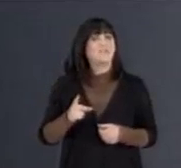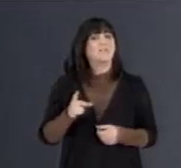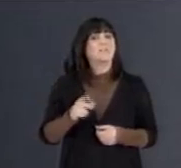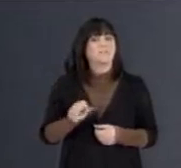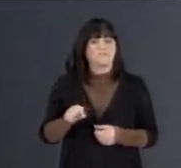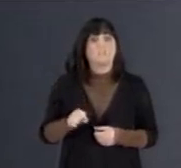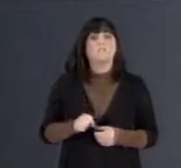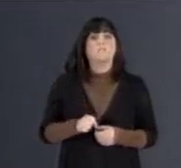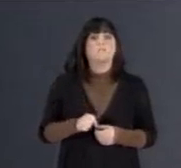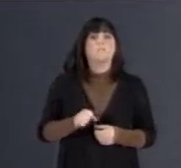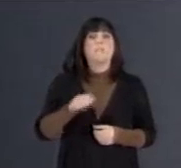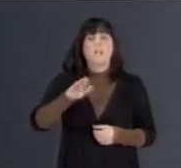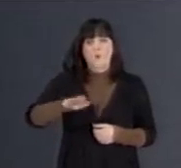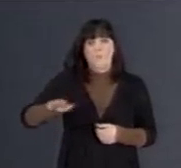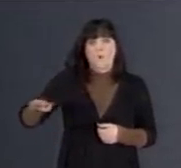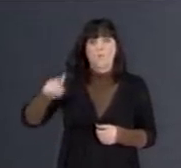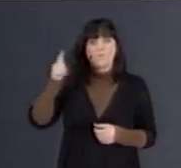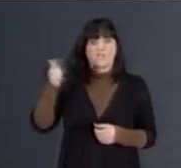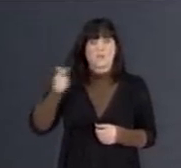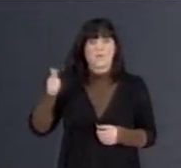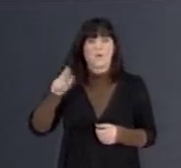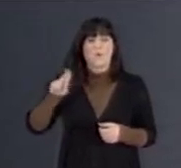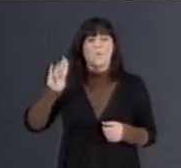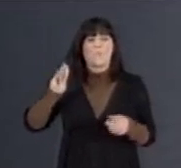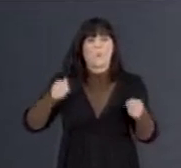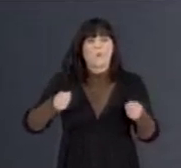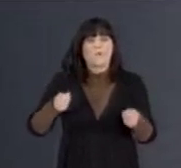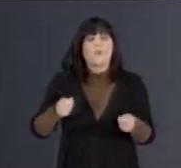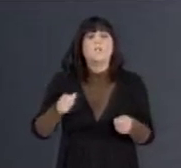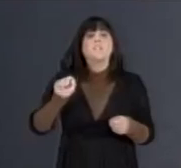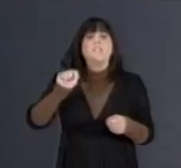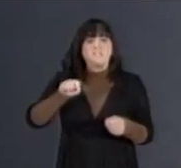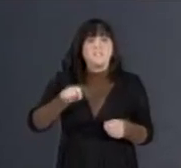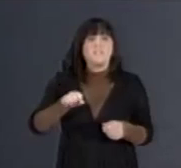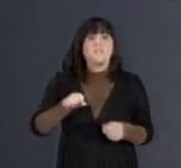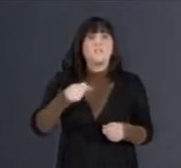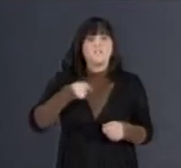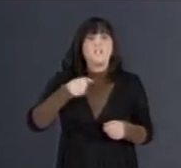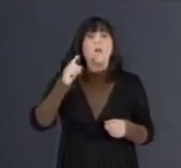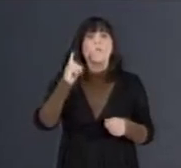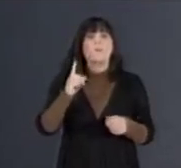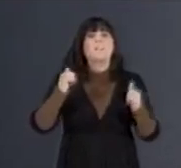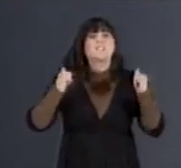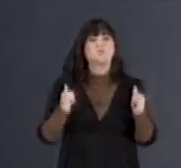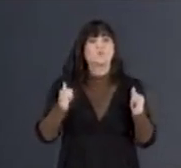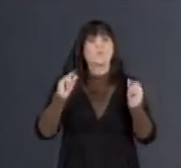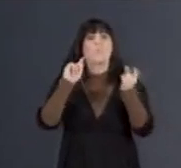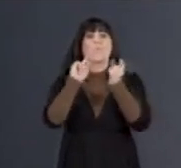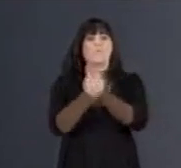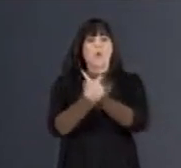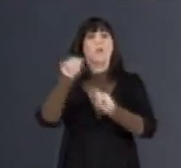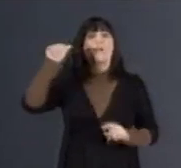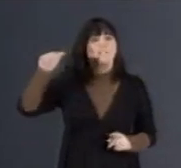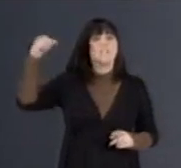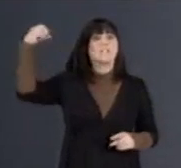Dittdarba il-poplu zabbar Uta borumla Aldawistat al-zammek Ewa dittdarba hanu khustiju Vlaq la alternativi Ewa